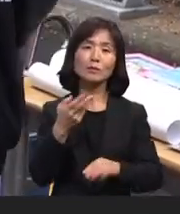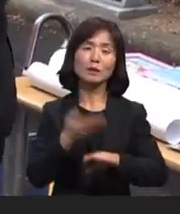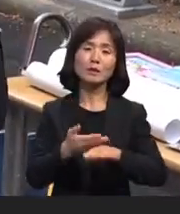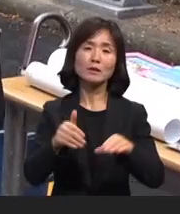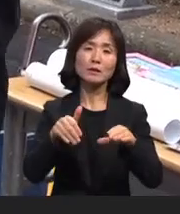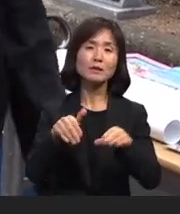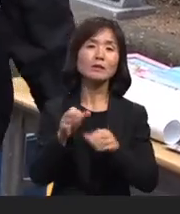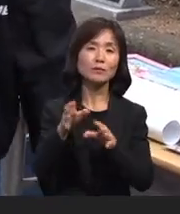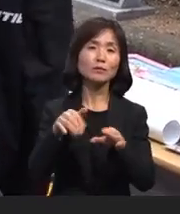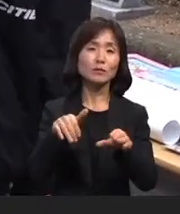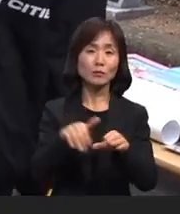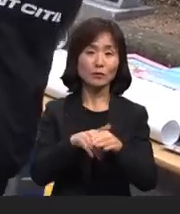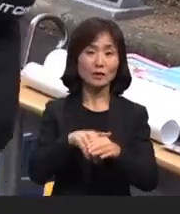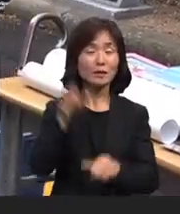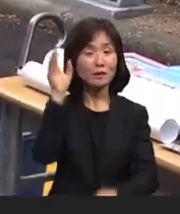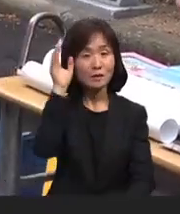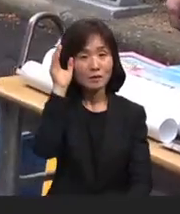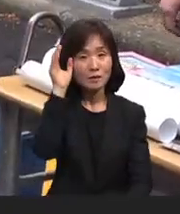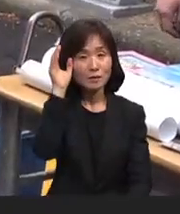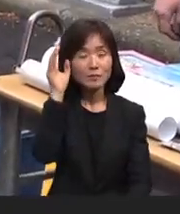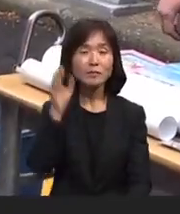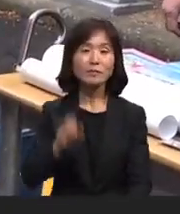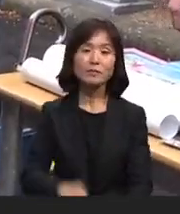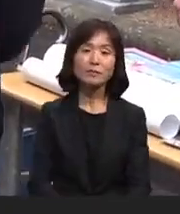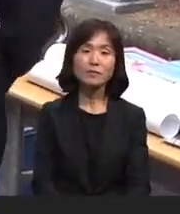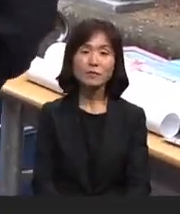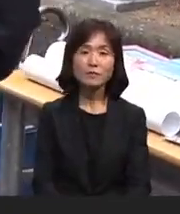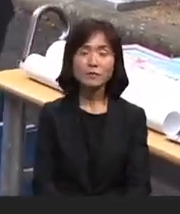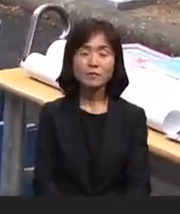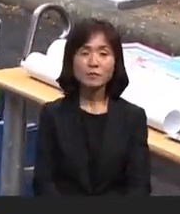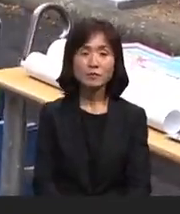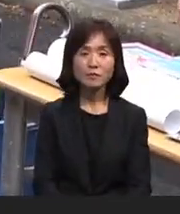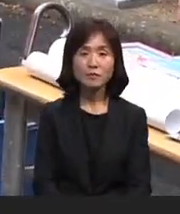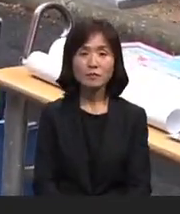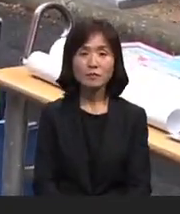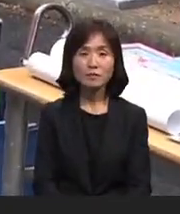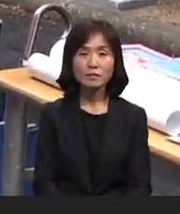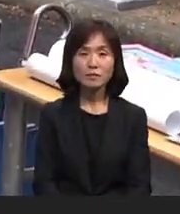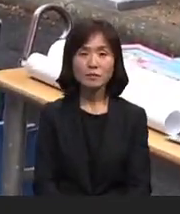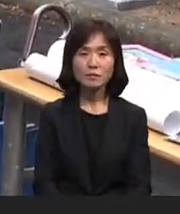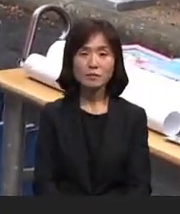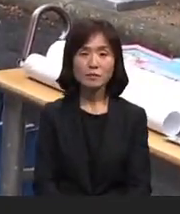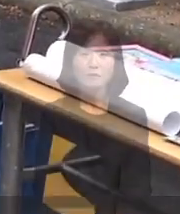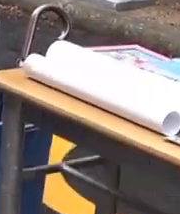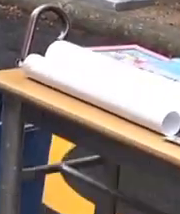기부 문화로 자리 잡길 기대합니다. EBS 스쿨 리포터 서지우입니다.